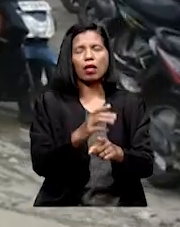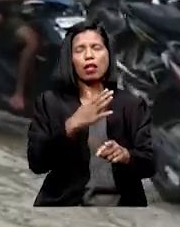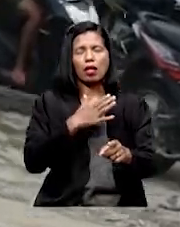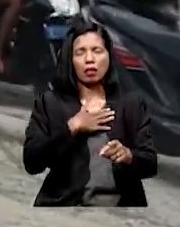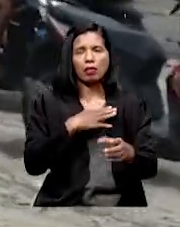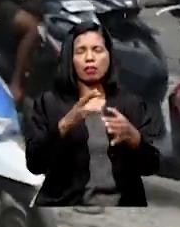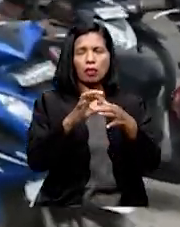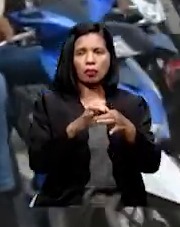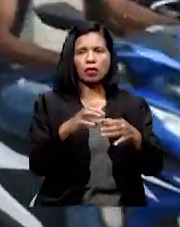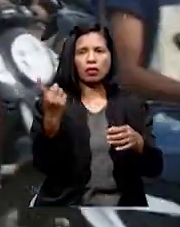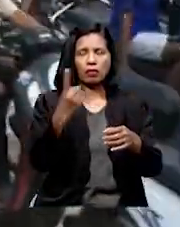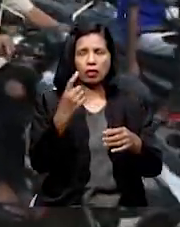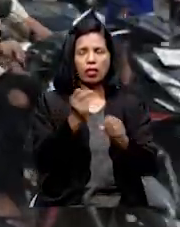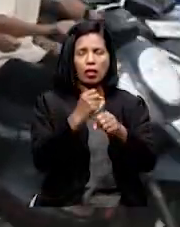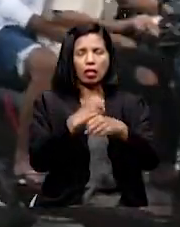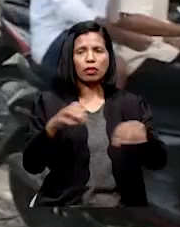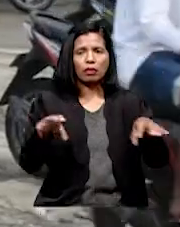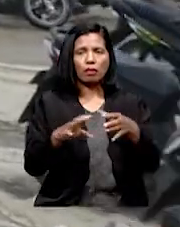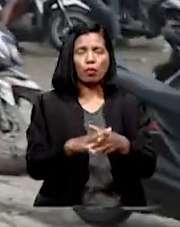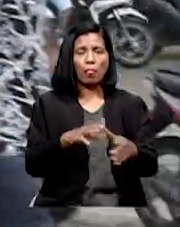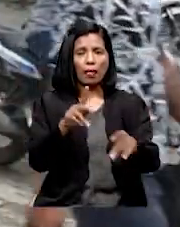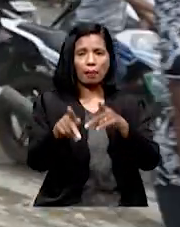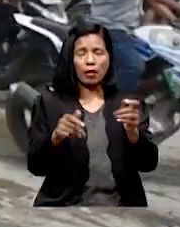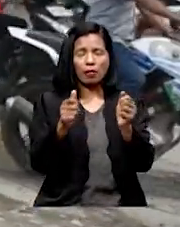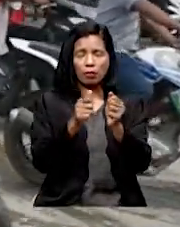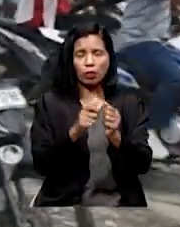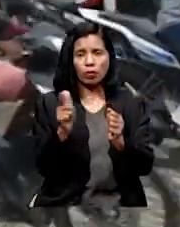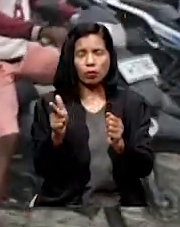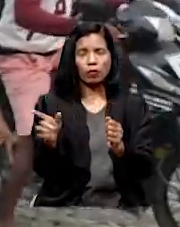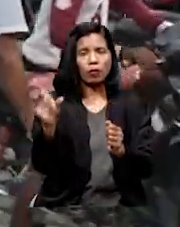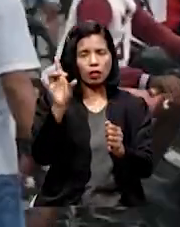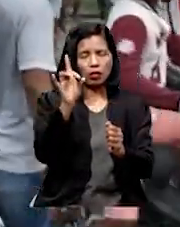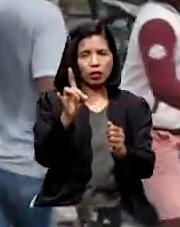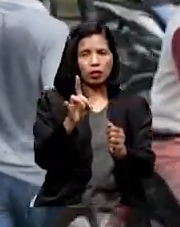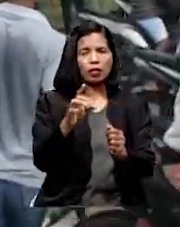servis. Sidadang Ronu Resivalu nebe polisi kaptura ya konfronto tasitolu nian